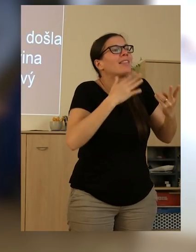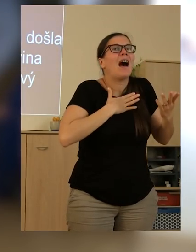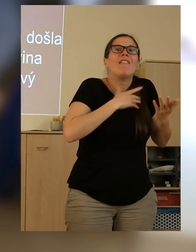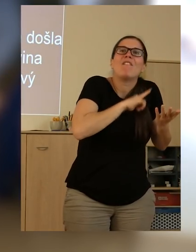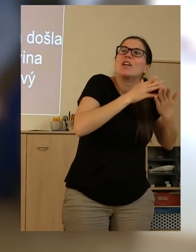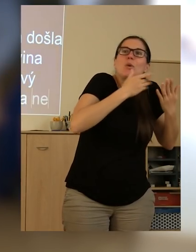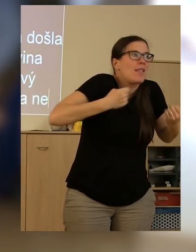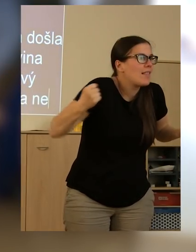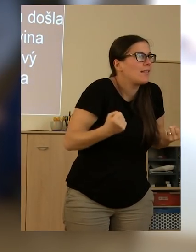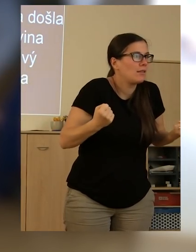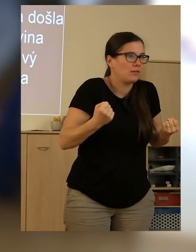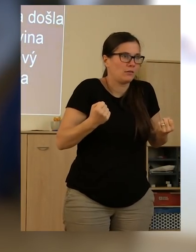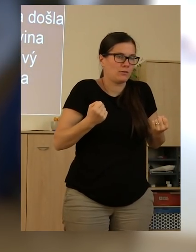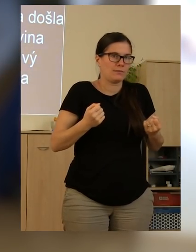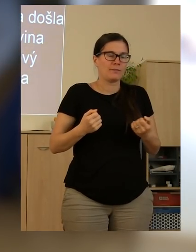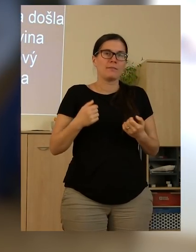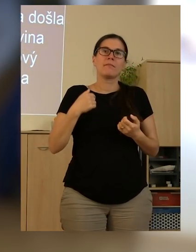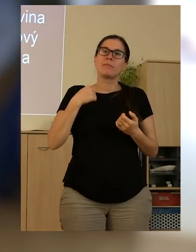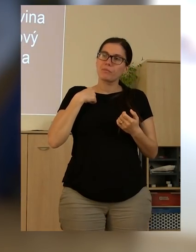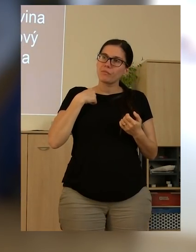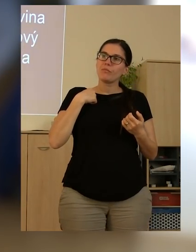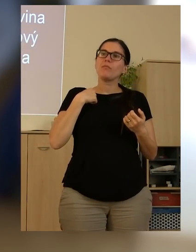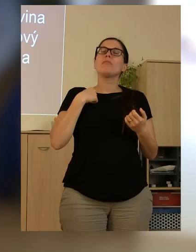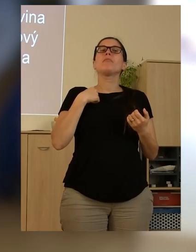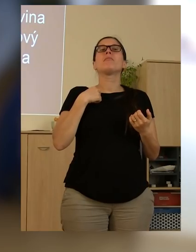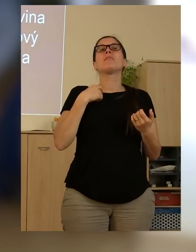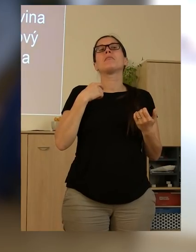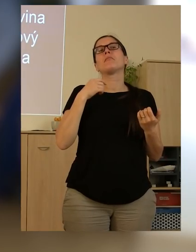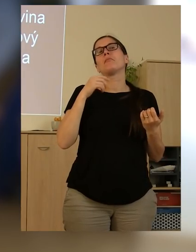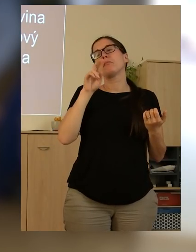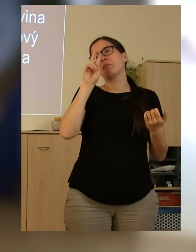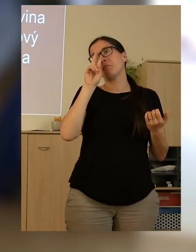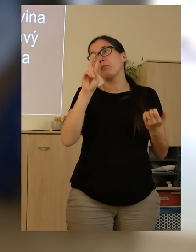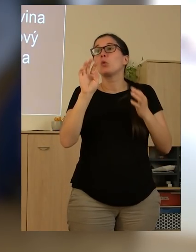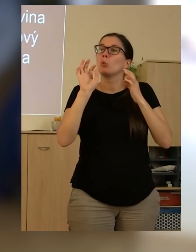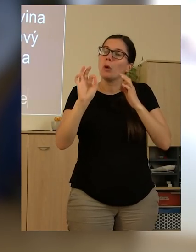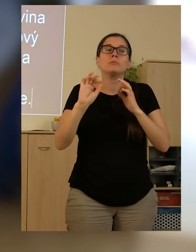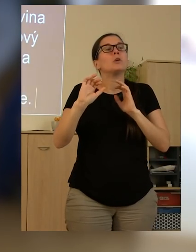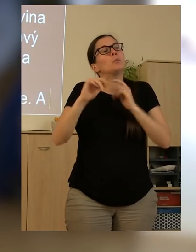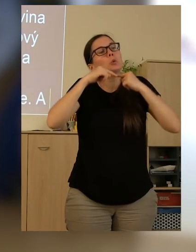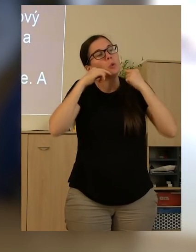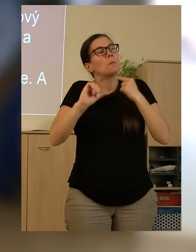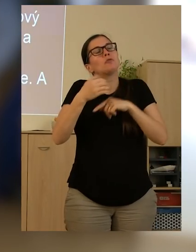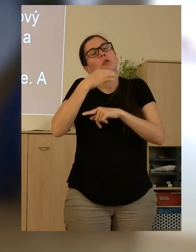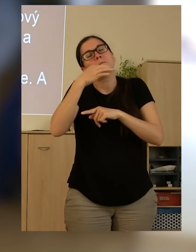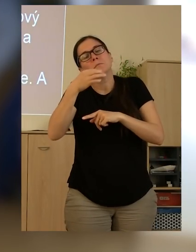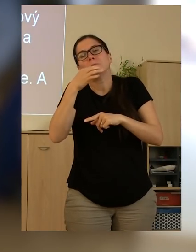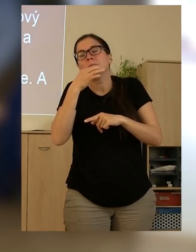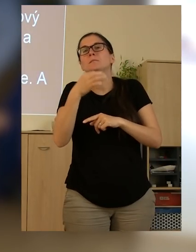A já se teda řeknu, tak to zkusíme. A zeptám se toho člověka, řeknu mu, hlejte se,